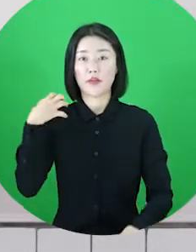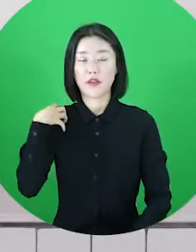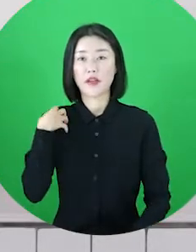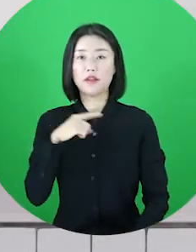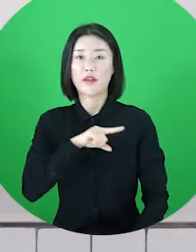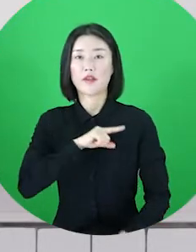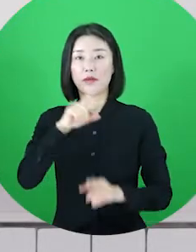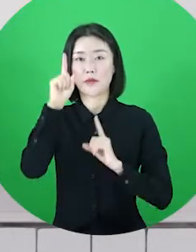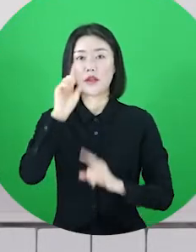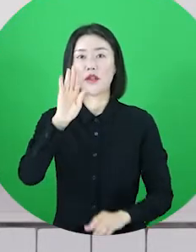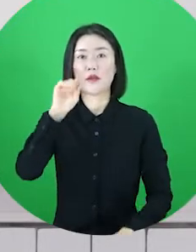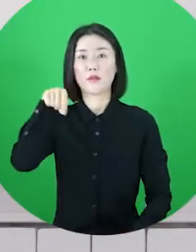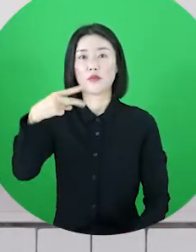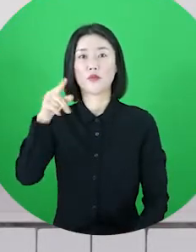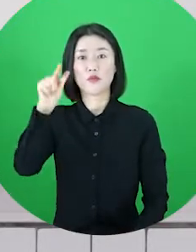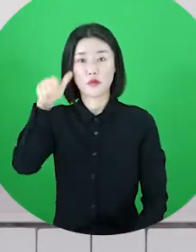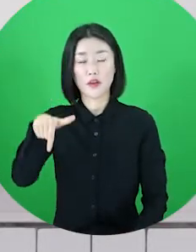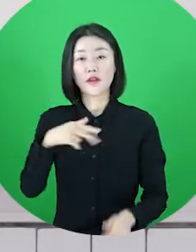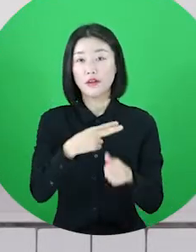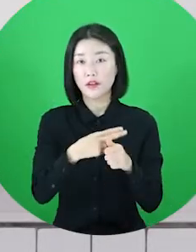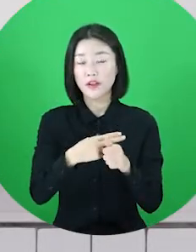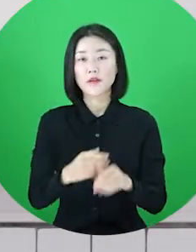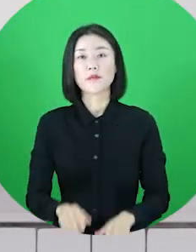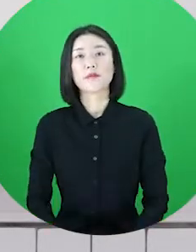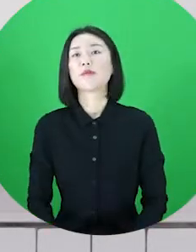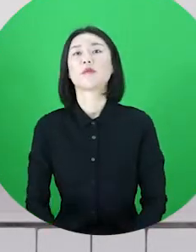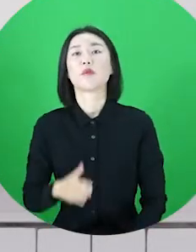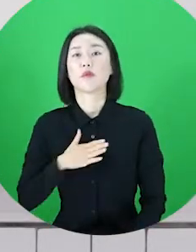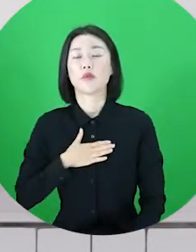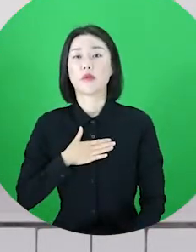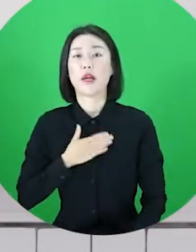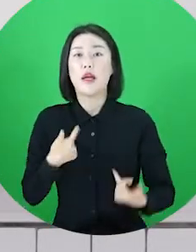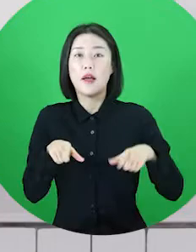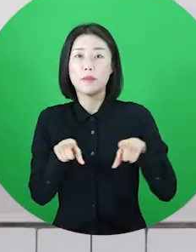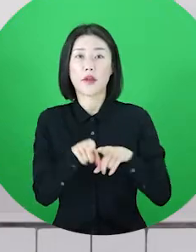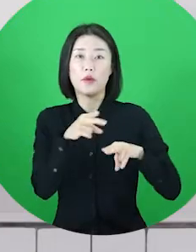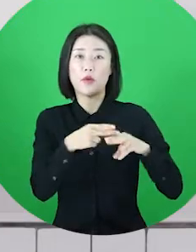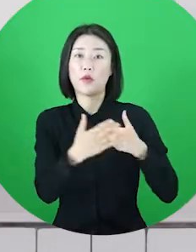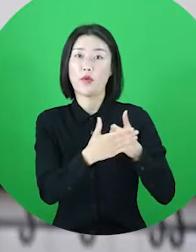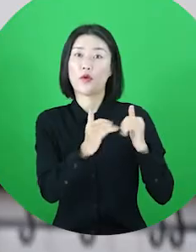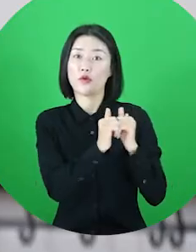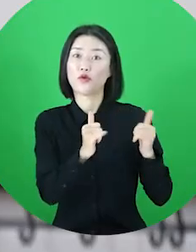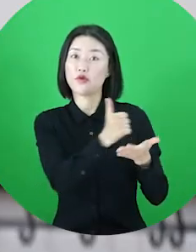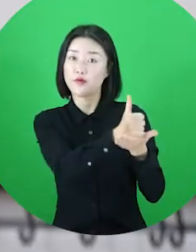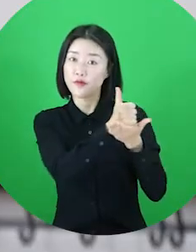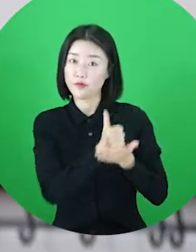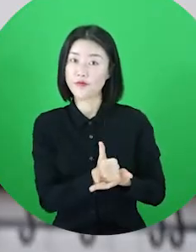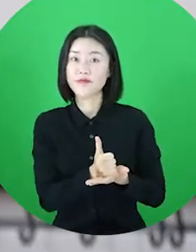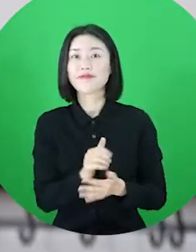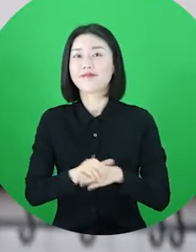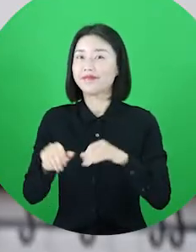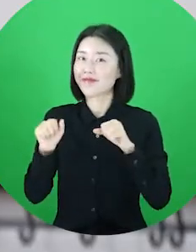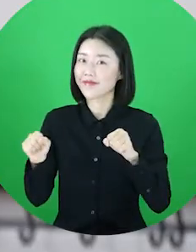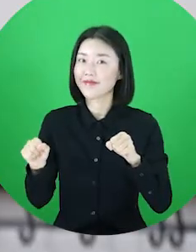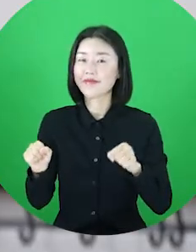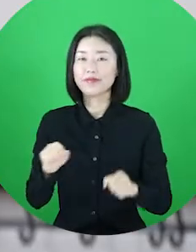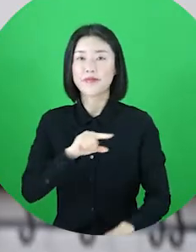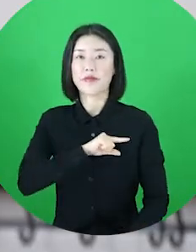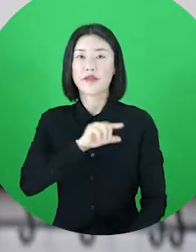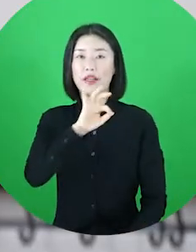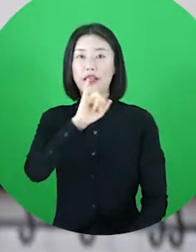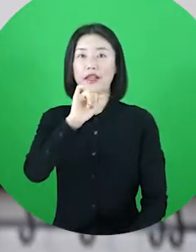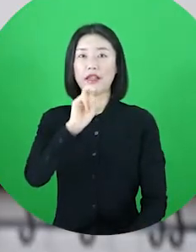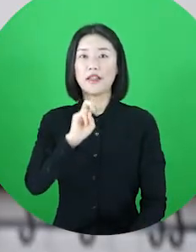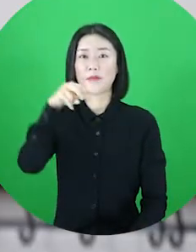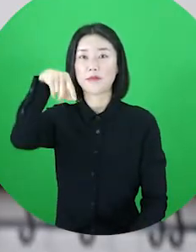이부덕 선생님이에요. 오늘 선생님과 함께 할 요리사님도 나와주셨는데요. 안녕하세요. 임수민입니다.